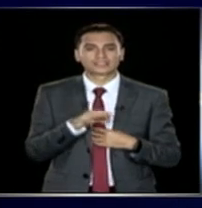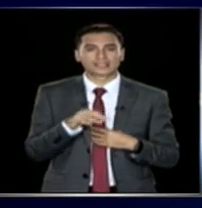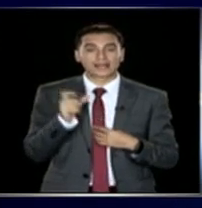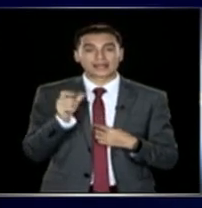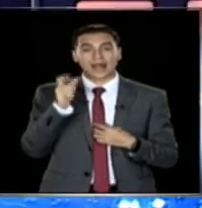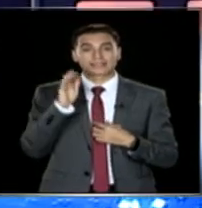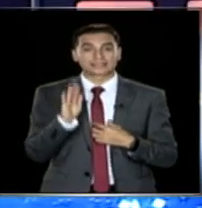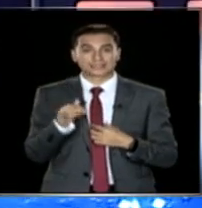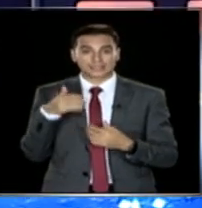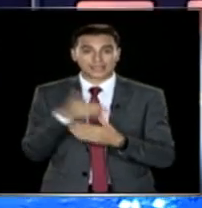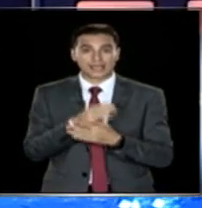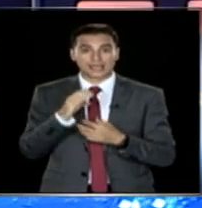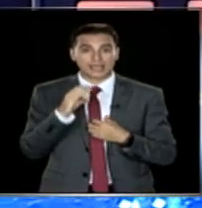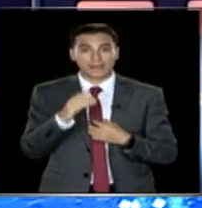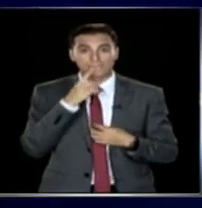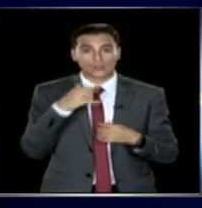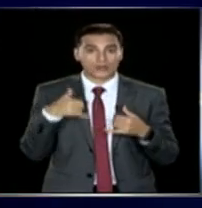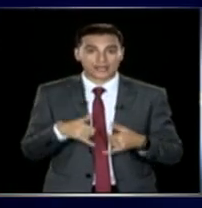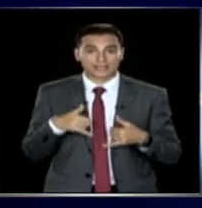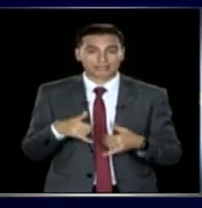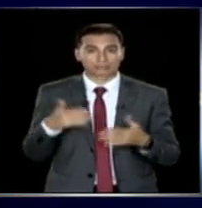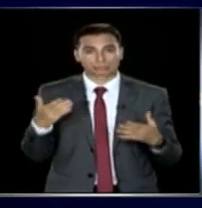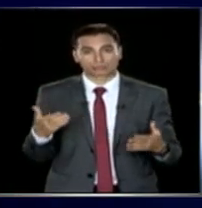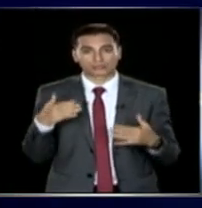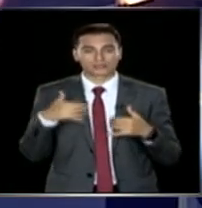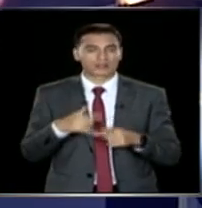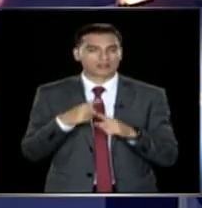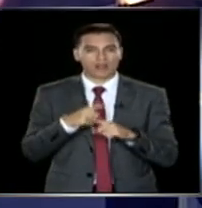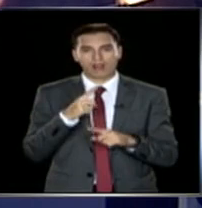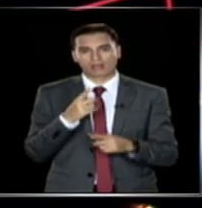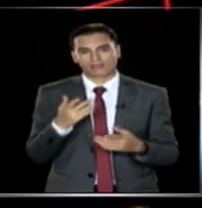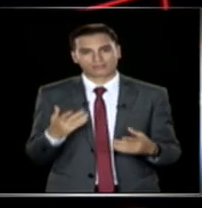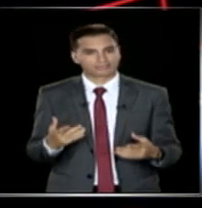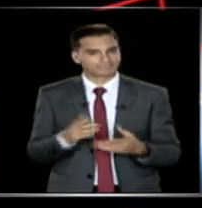سعد إجابتك. الجزائر. إجابة خاطئة.